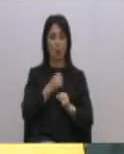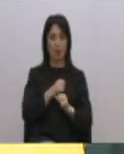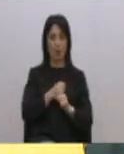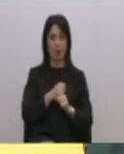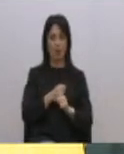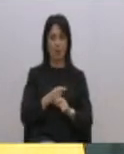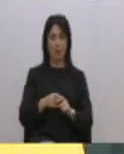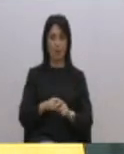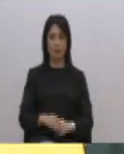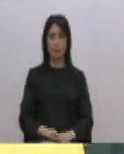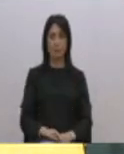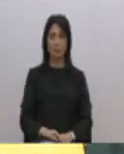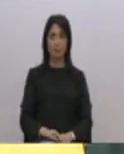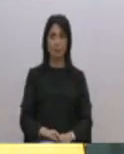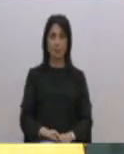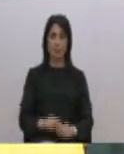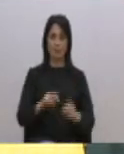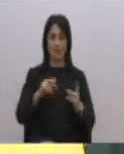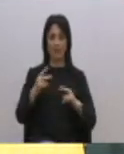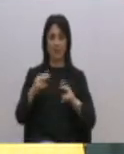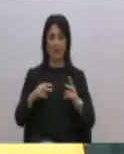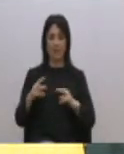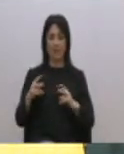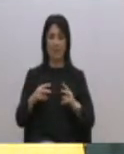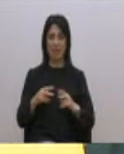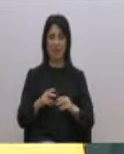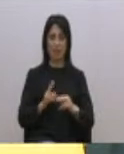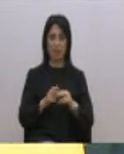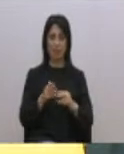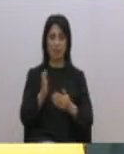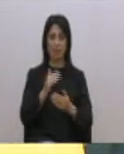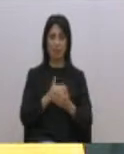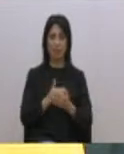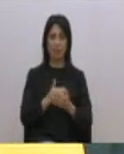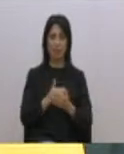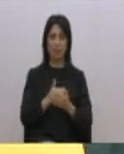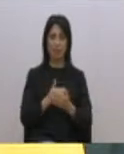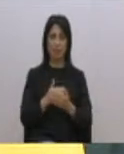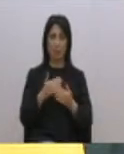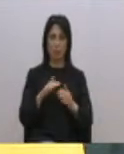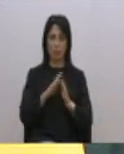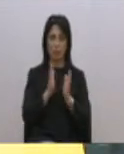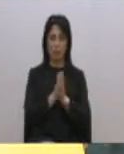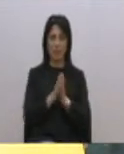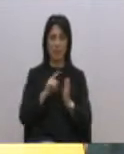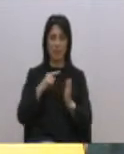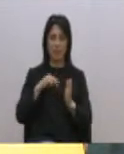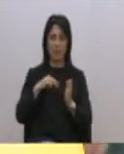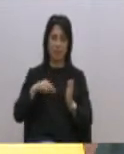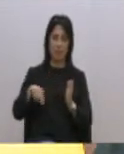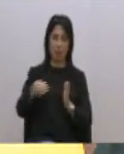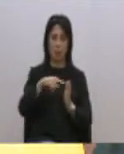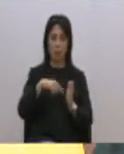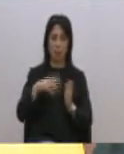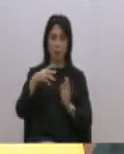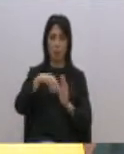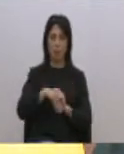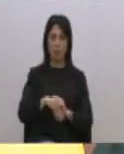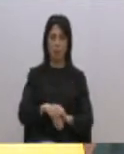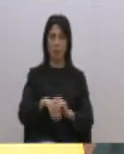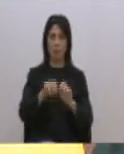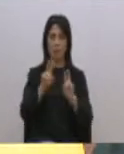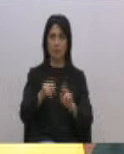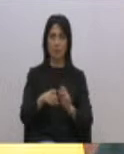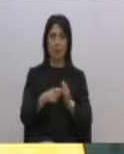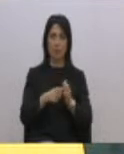ამ დიფერენციაციის აღმოფხვის შედეგად უკვე მთელ სამსახურს მოიცავს